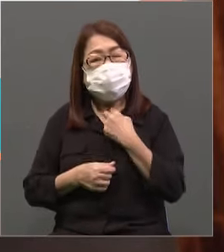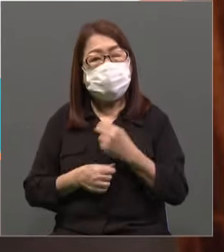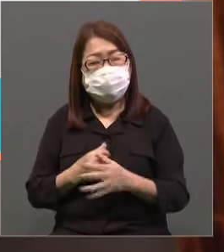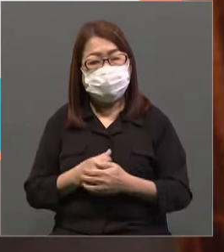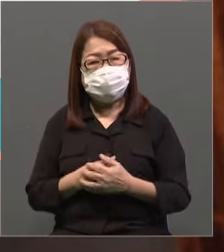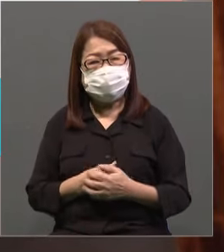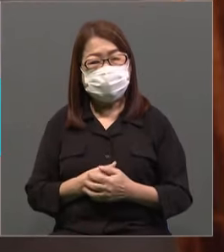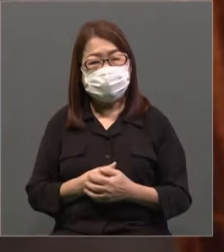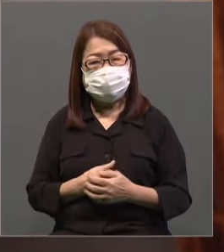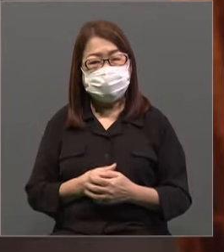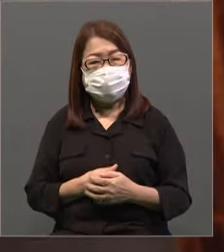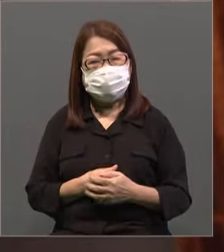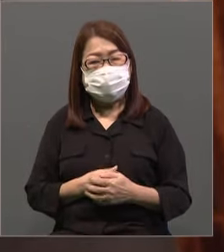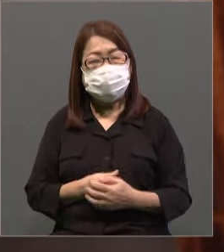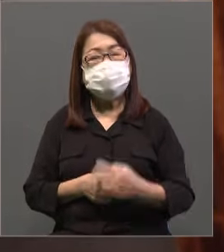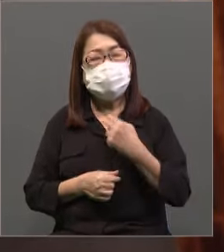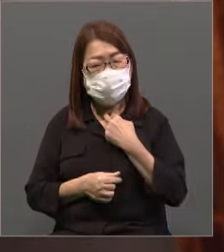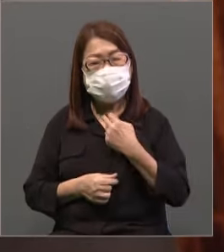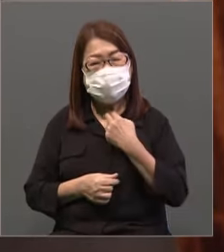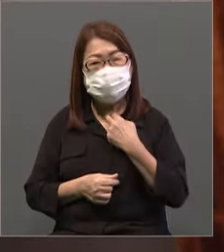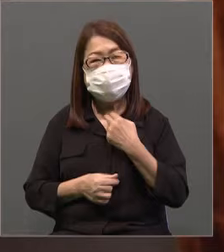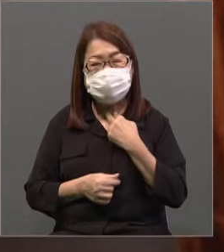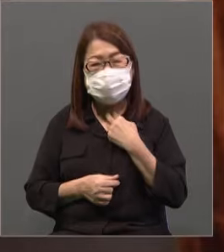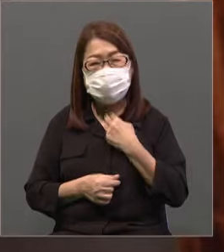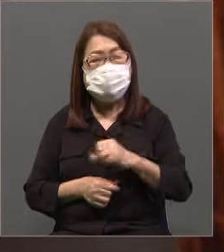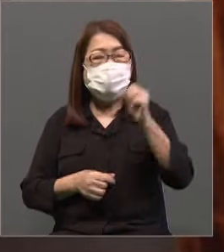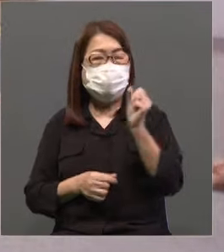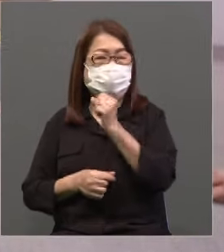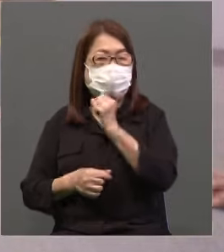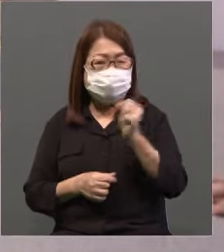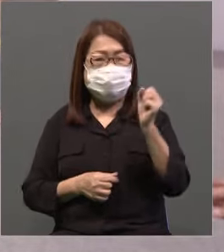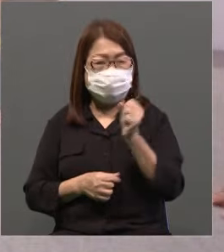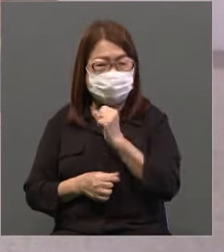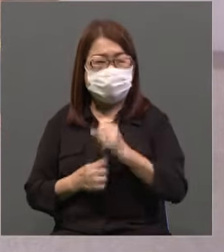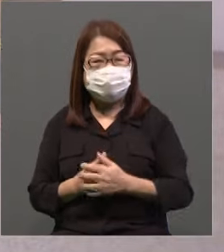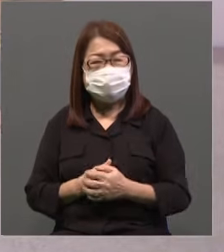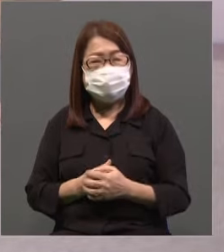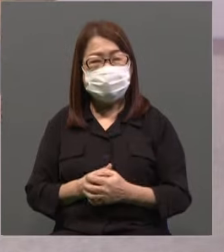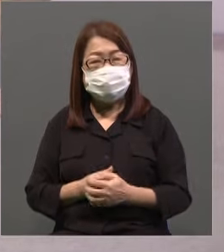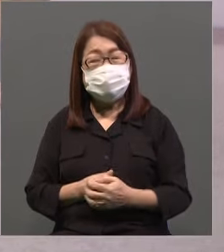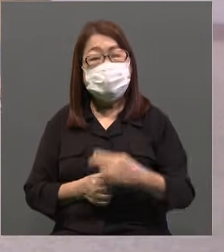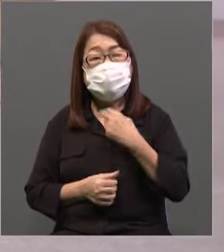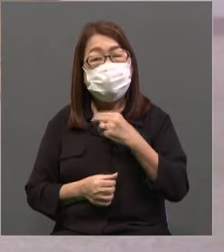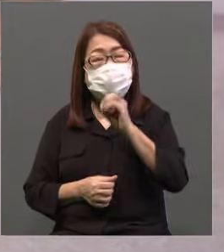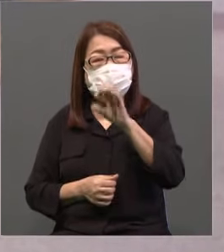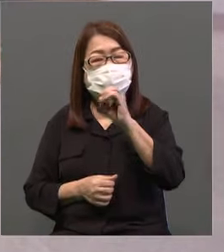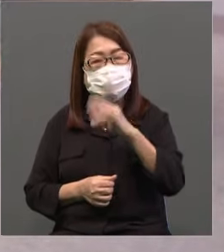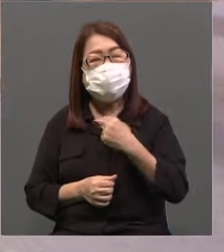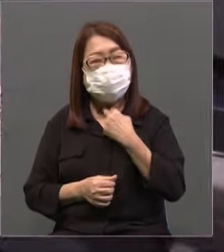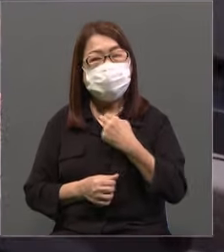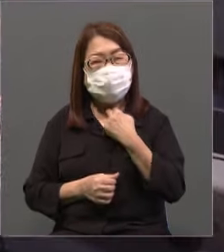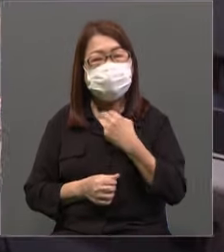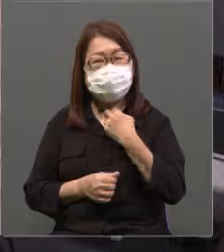ครับอบกบกำลังร้องเพลงอบอบอบอบอบ